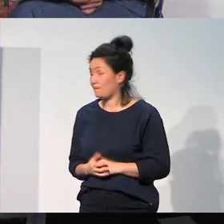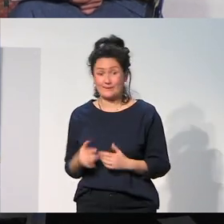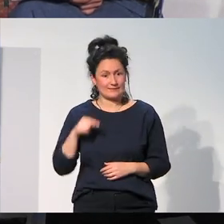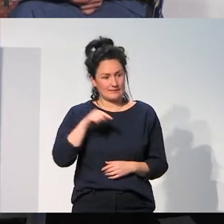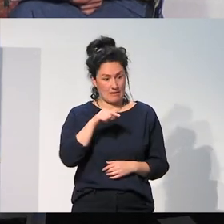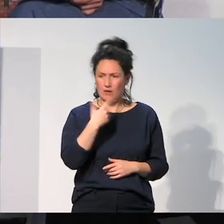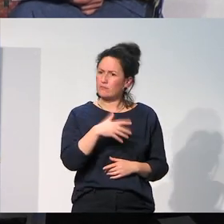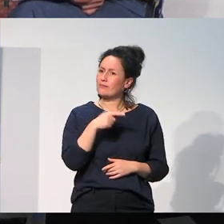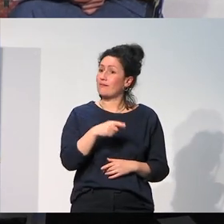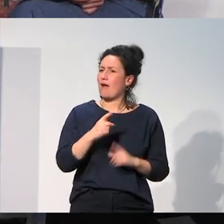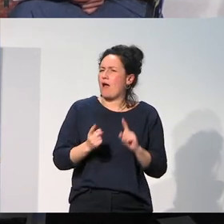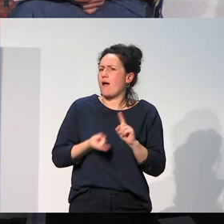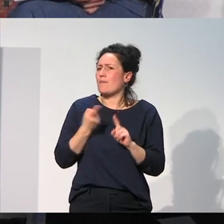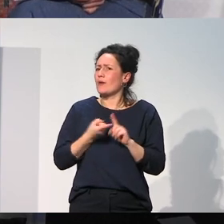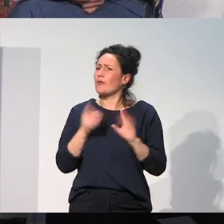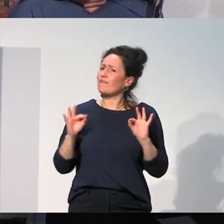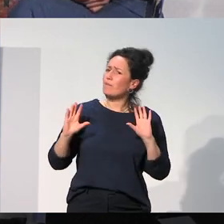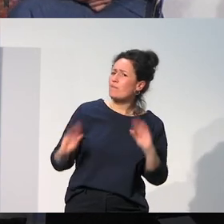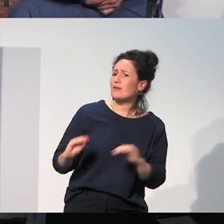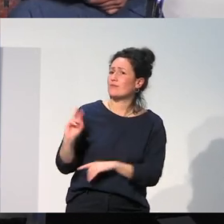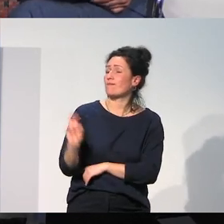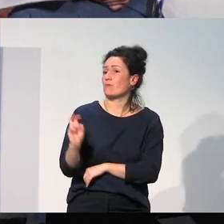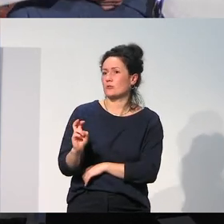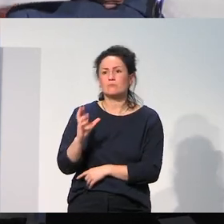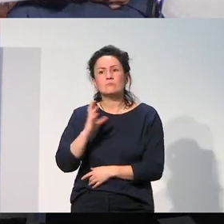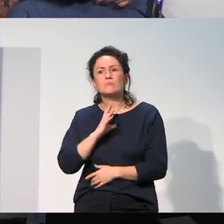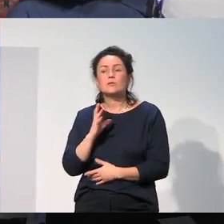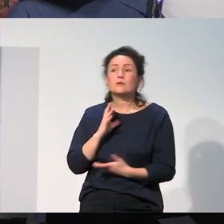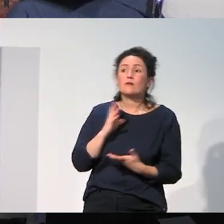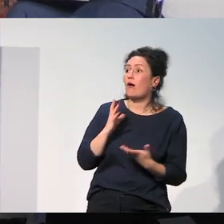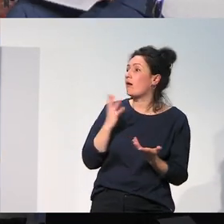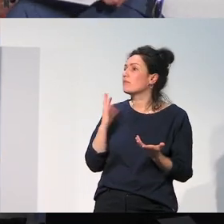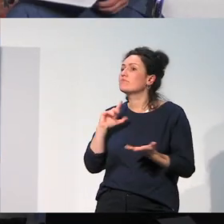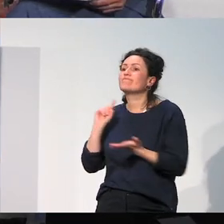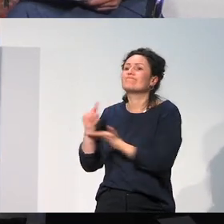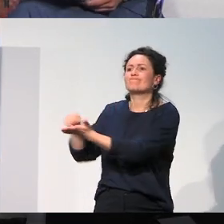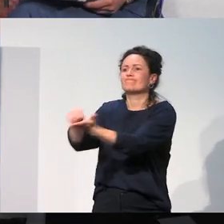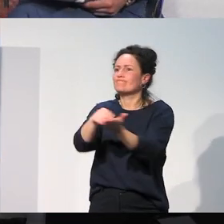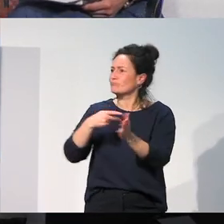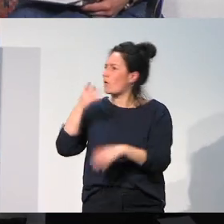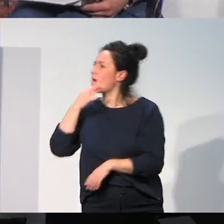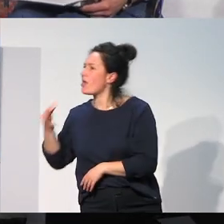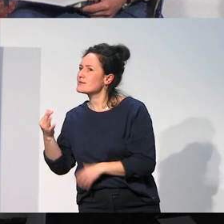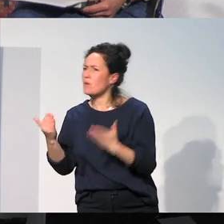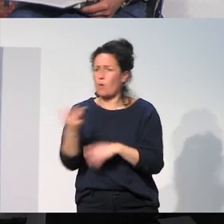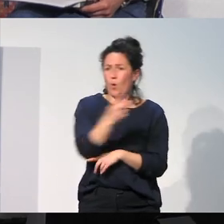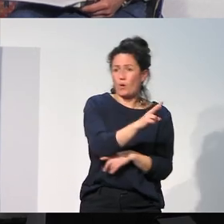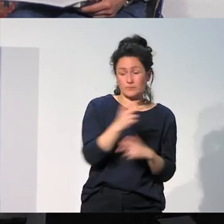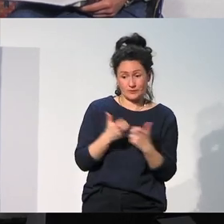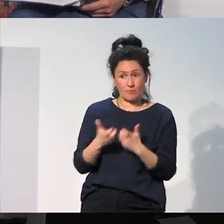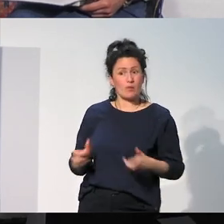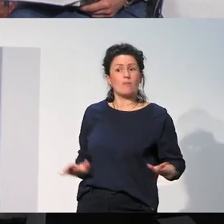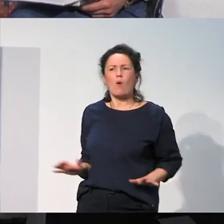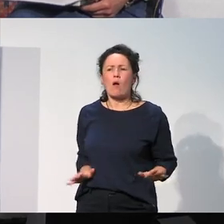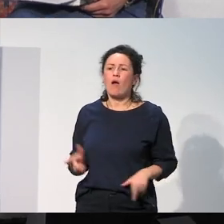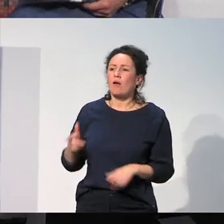son importance parce que. Il y a des milieux dans lesquels voilà, on est plus à l'aise que d'autres. Et effectivement, le pingouin qui est pas très